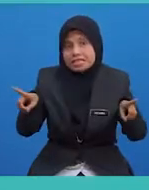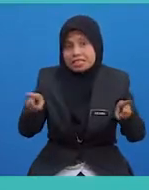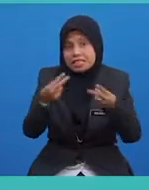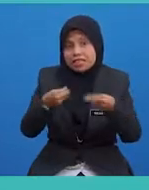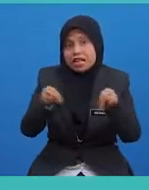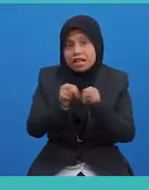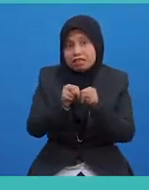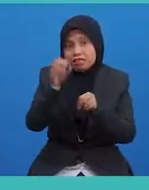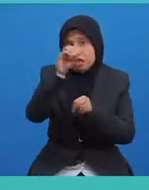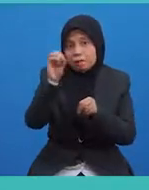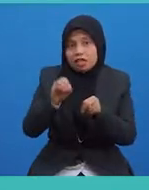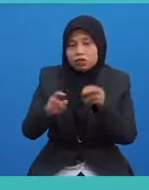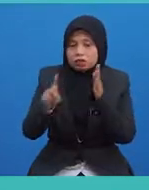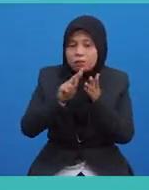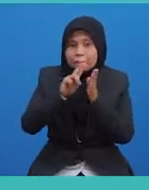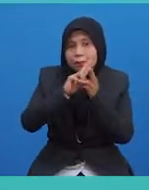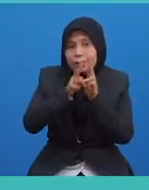perubahannya.